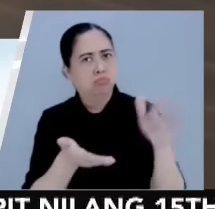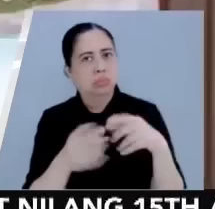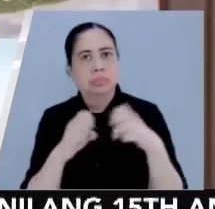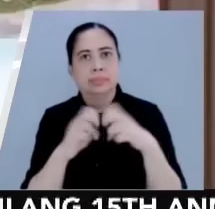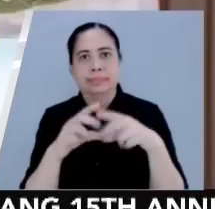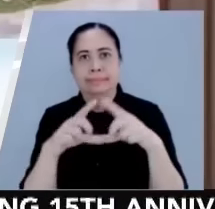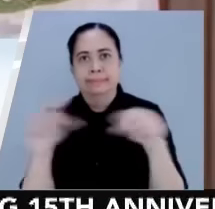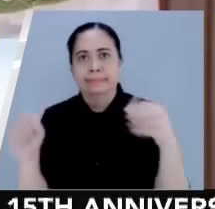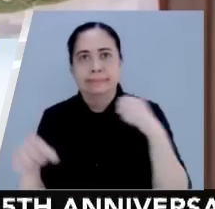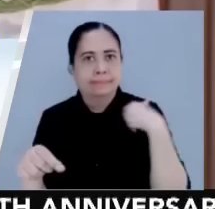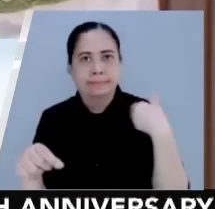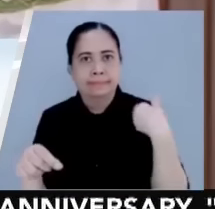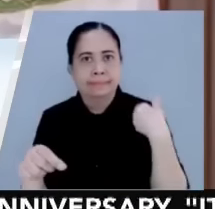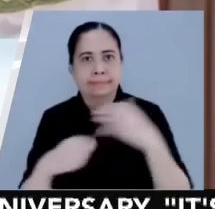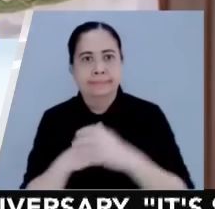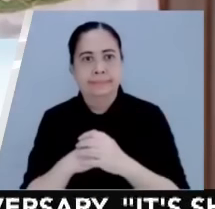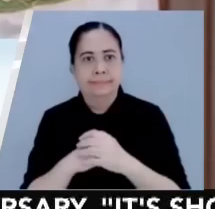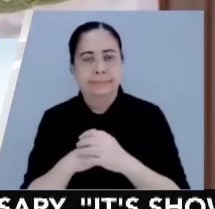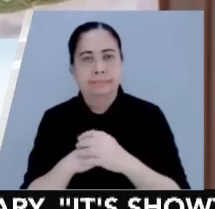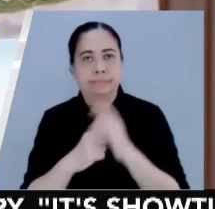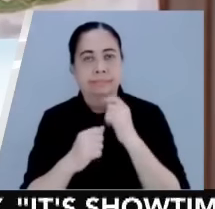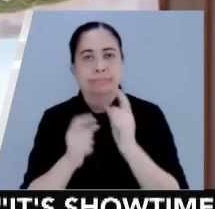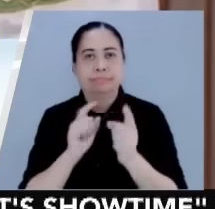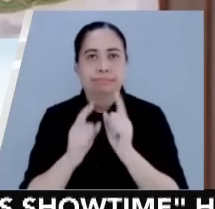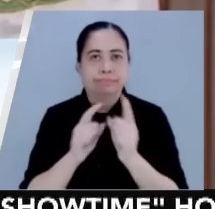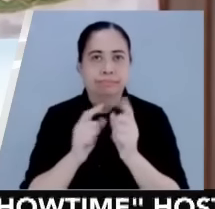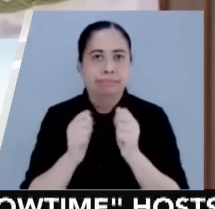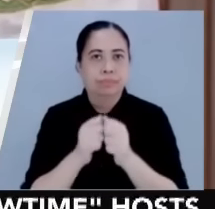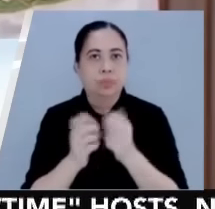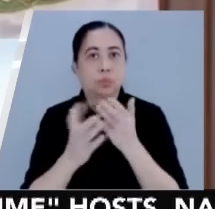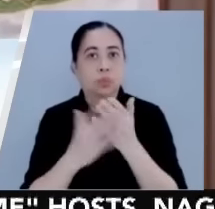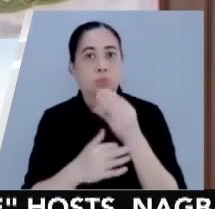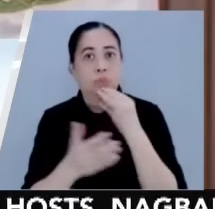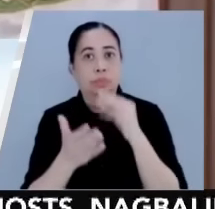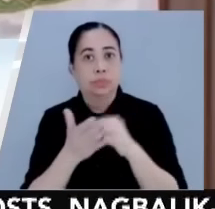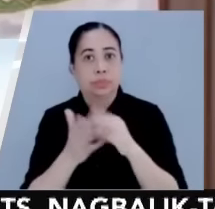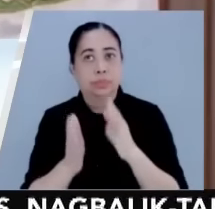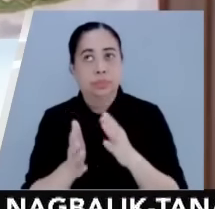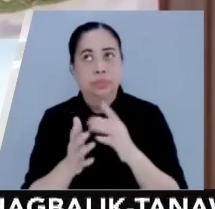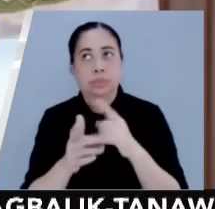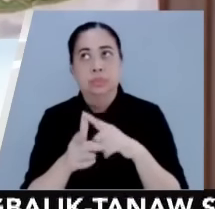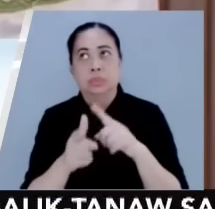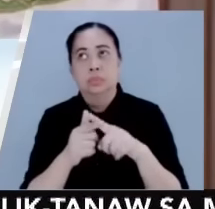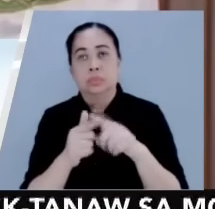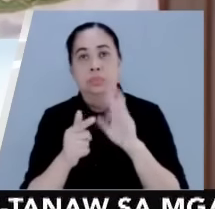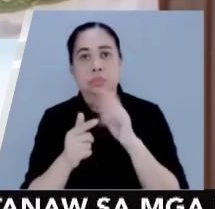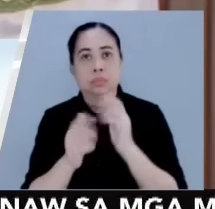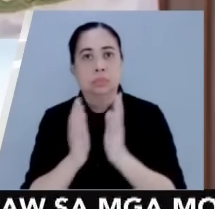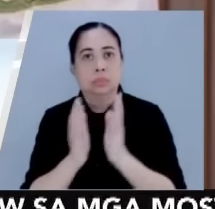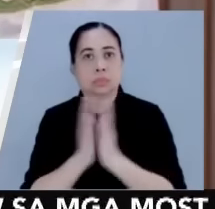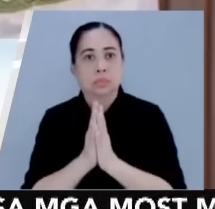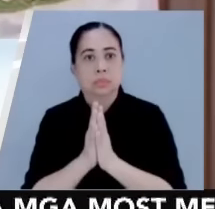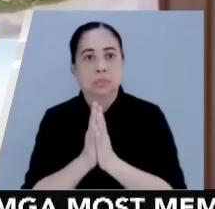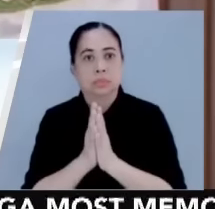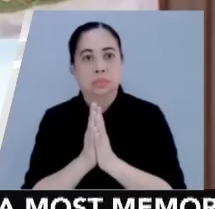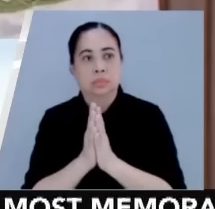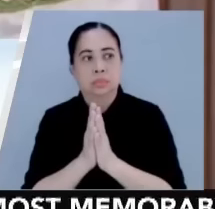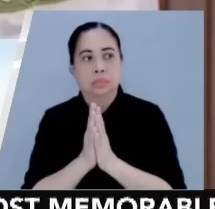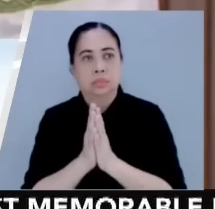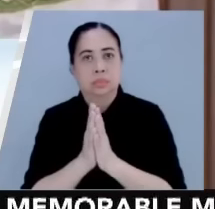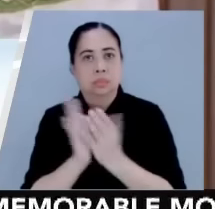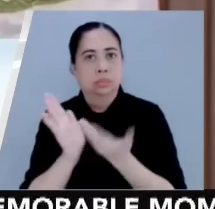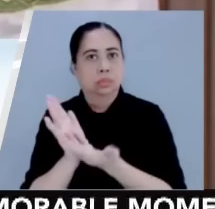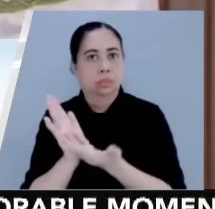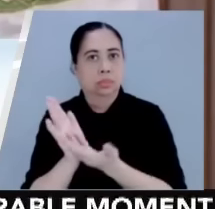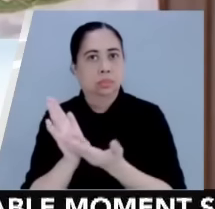talaga. Magkikipag-conversation po siya through messenger and then maghihingi po ng proof para